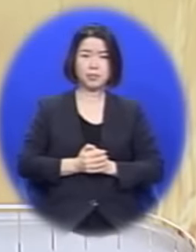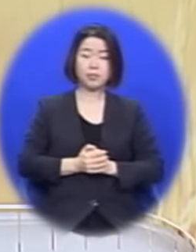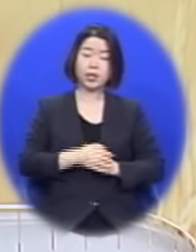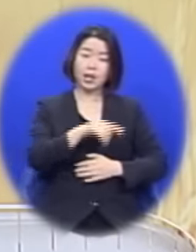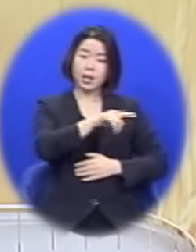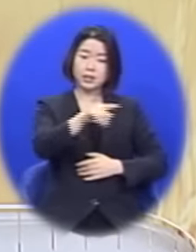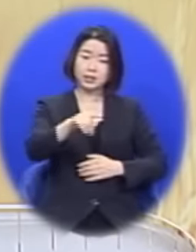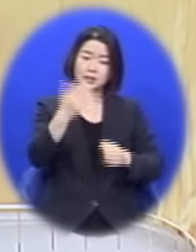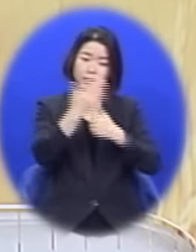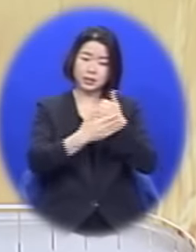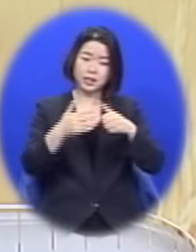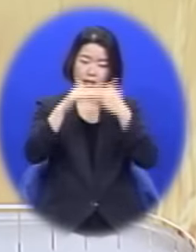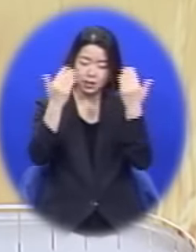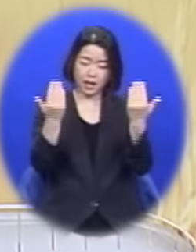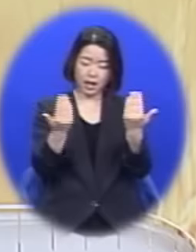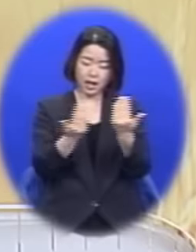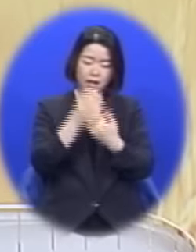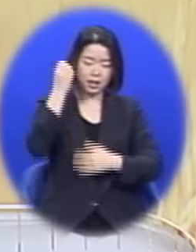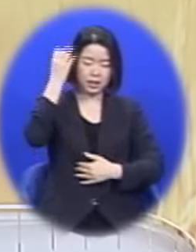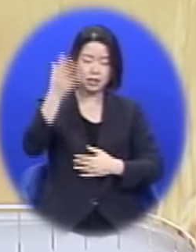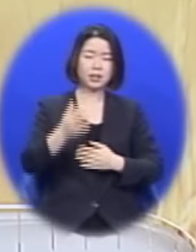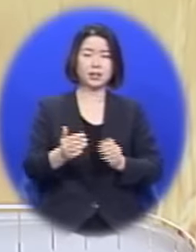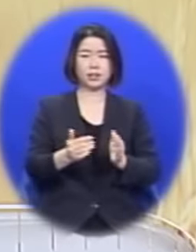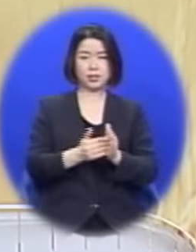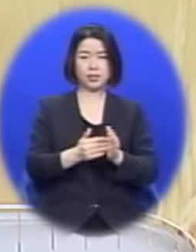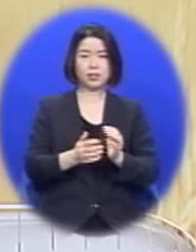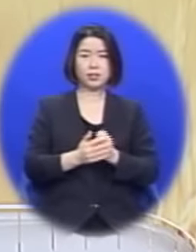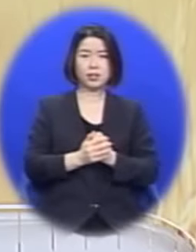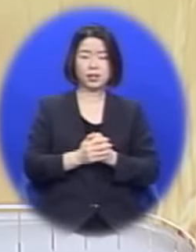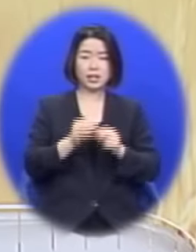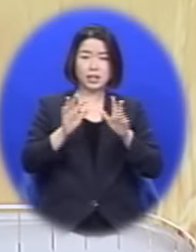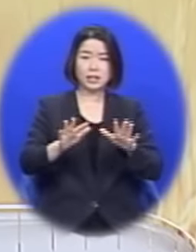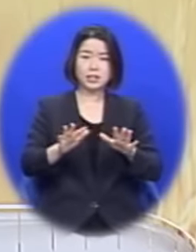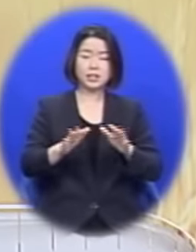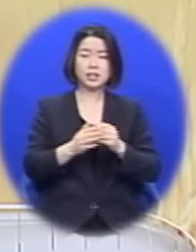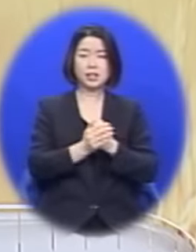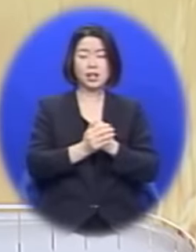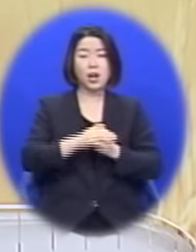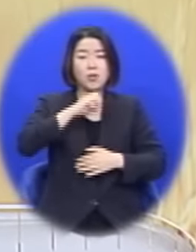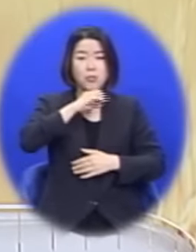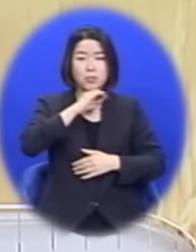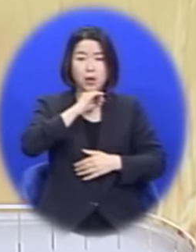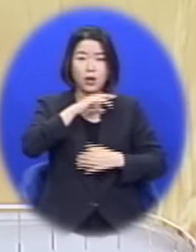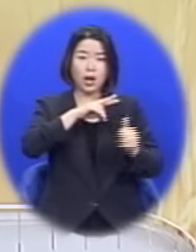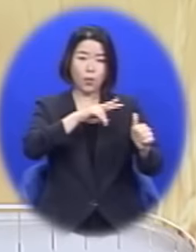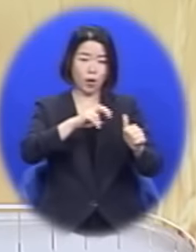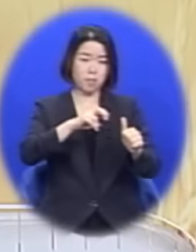그 은혜 다 잊어버렸어요. 이제는 불평과 원망이 커졌어요.